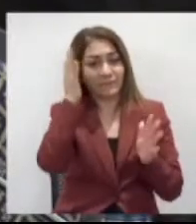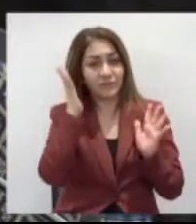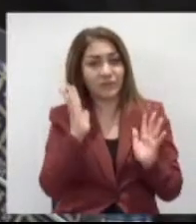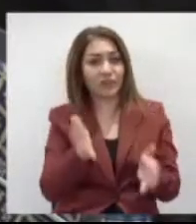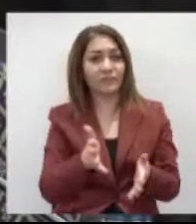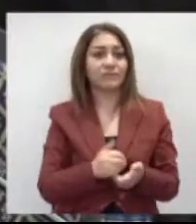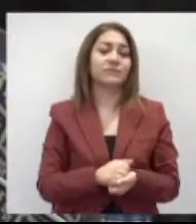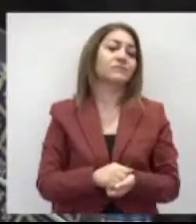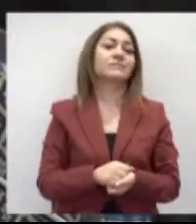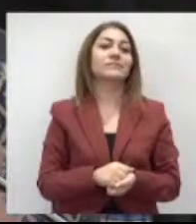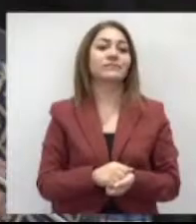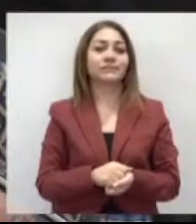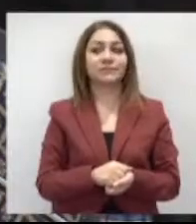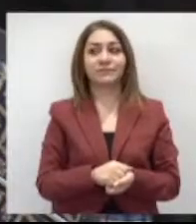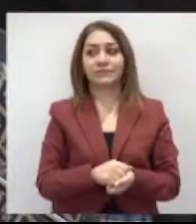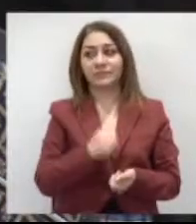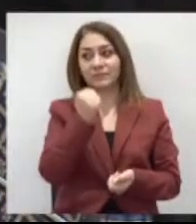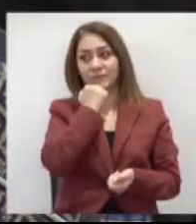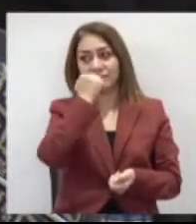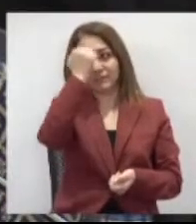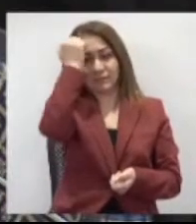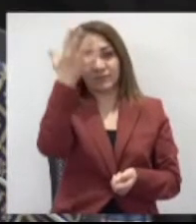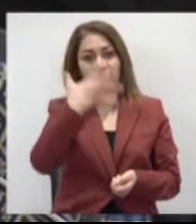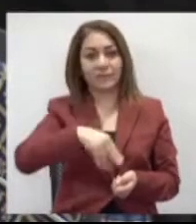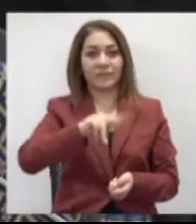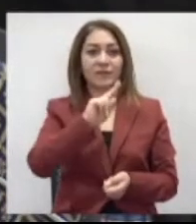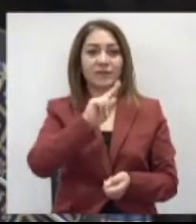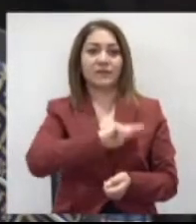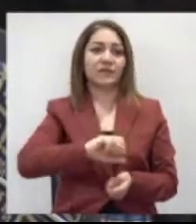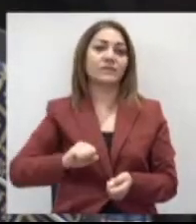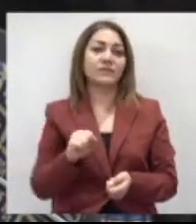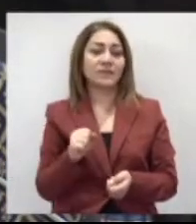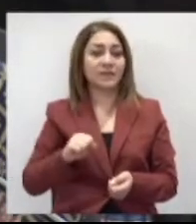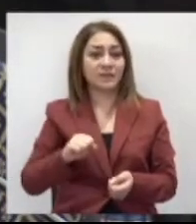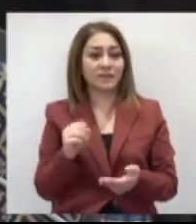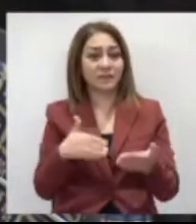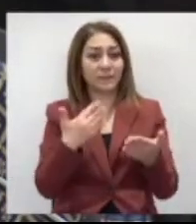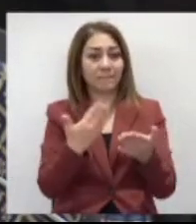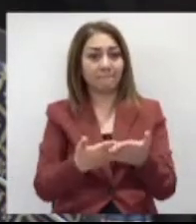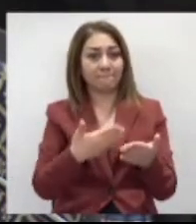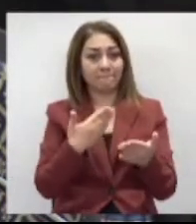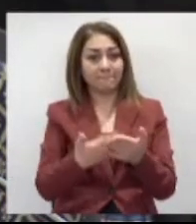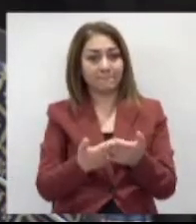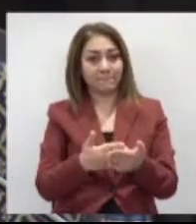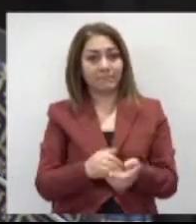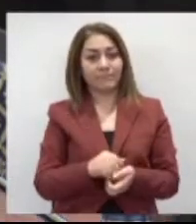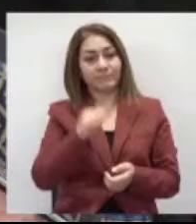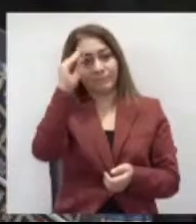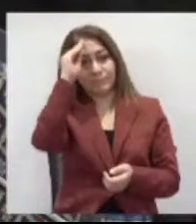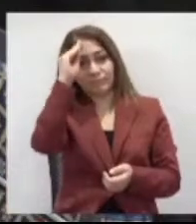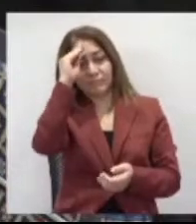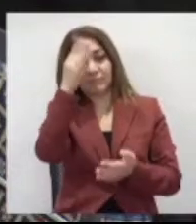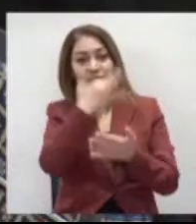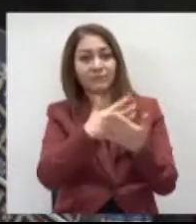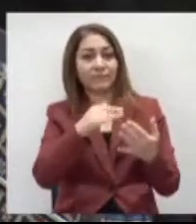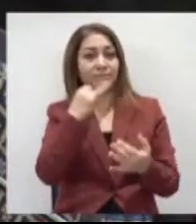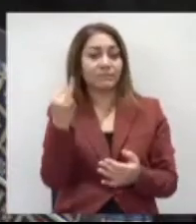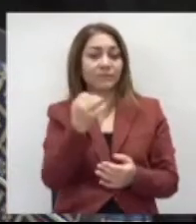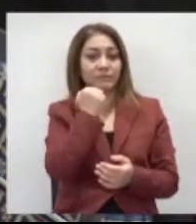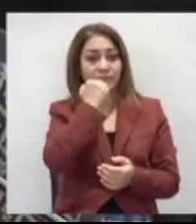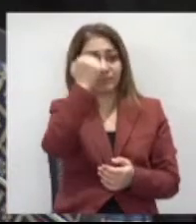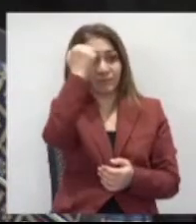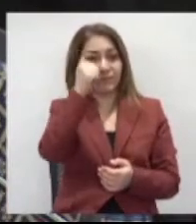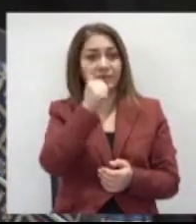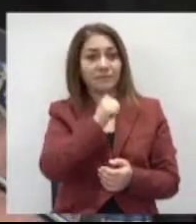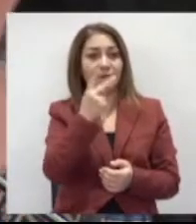պարոն նախարար, շնորհակալ եմ բոլոր գործընկերներին ներկայացված հիմնական դիտարկումների համար։ Ես